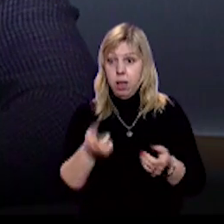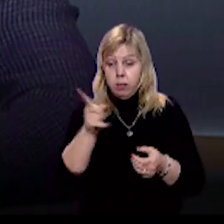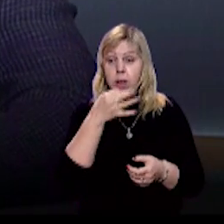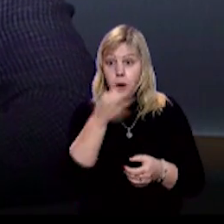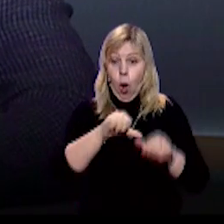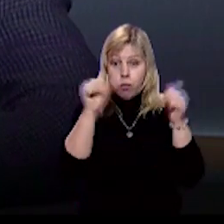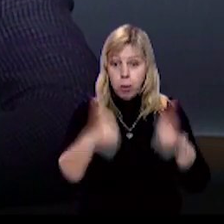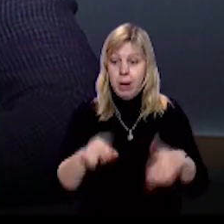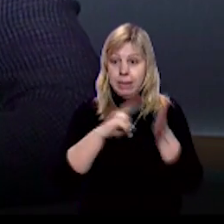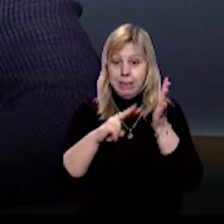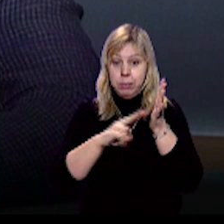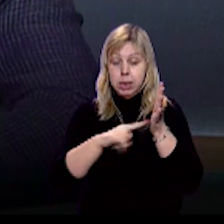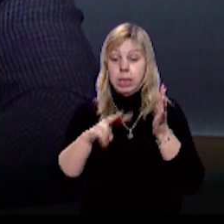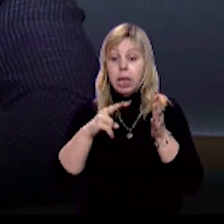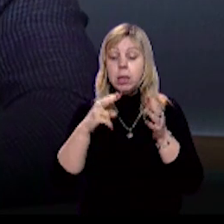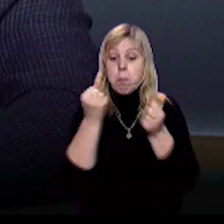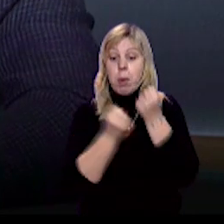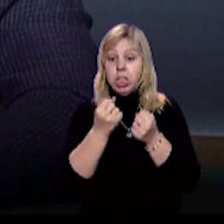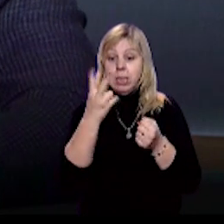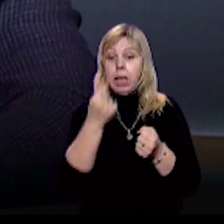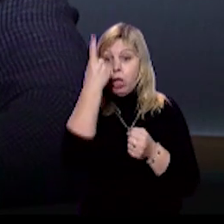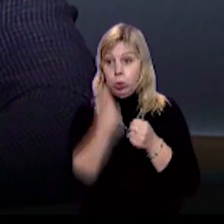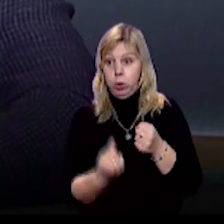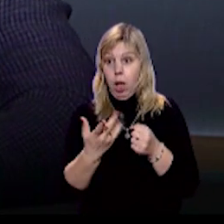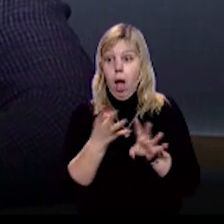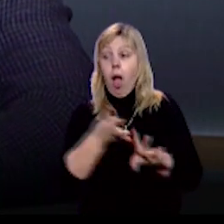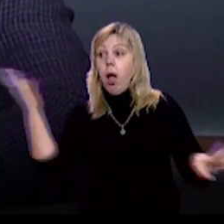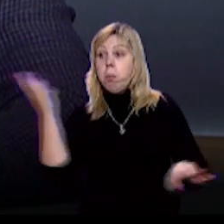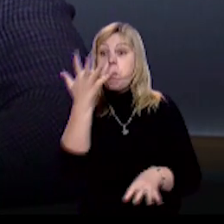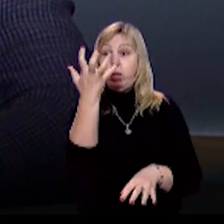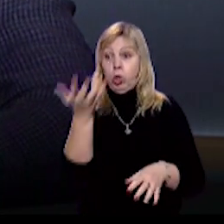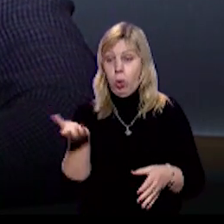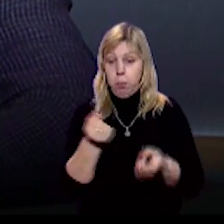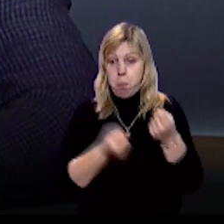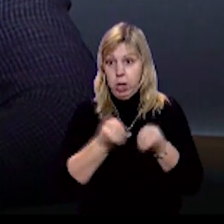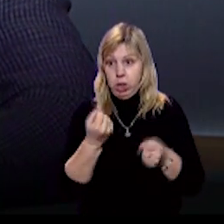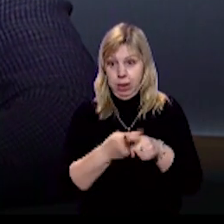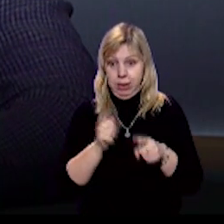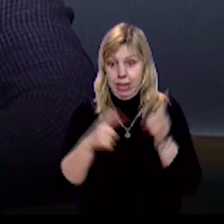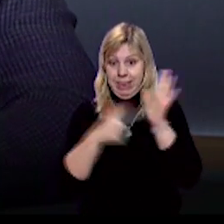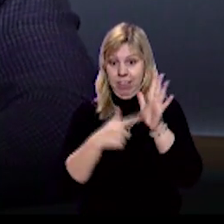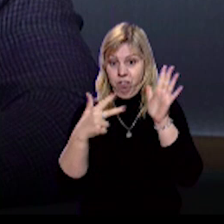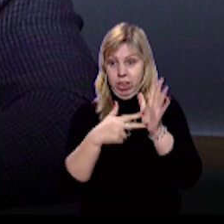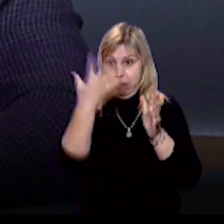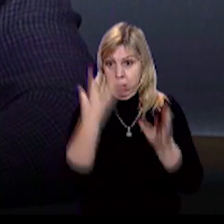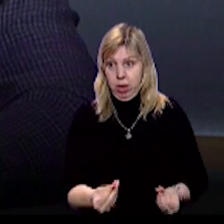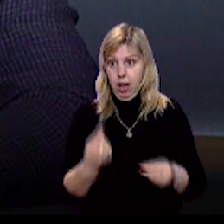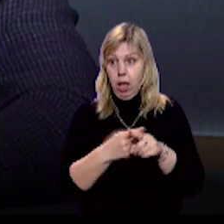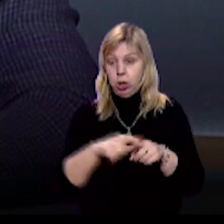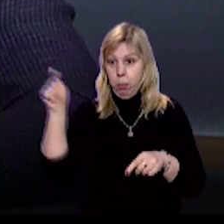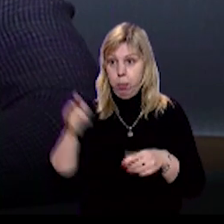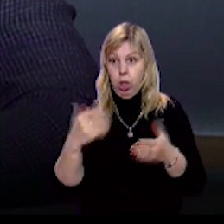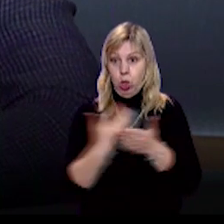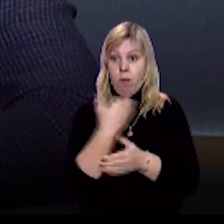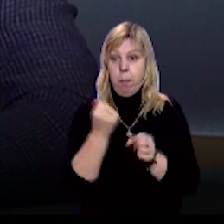якщо оформляють 70 машин на зміну, а стоїть у черзі стоїть 500 машин, значить це на 7-8 діб, це якщо не приїдуть